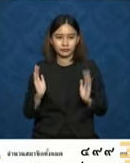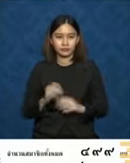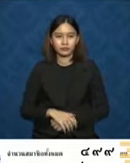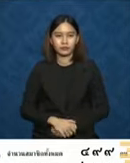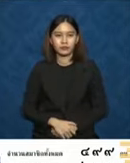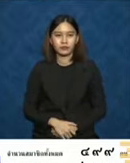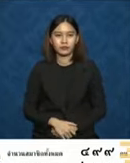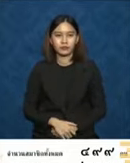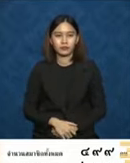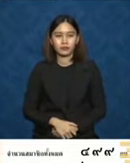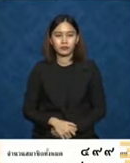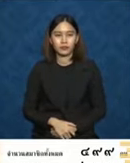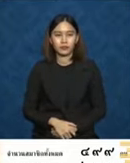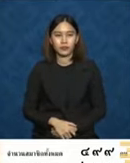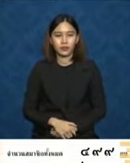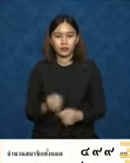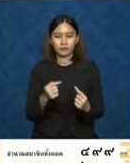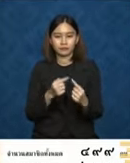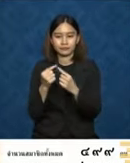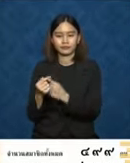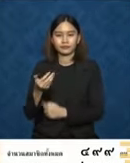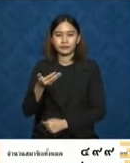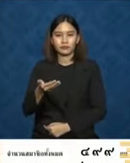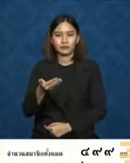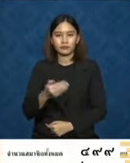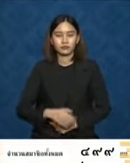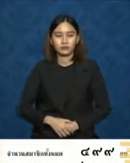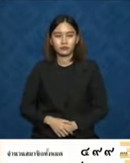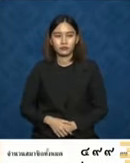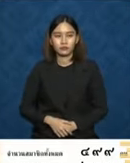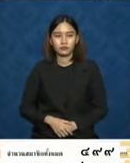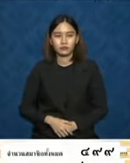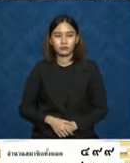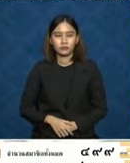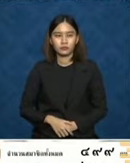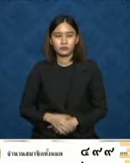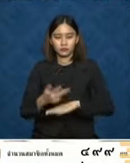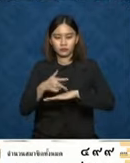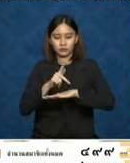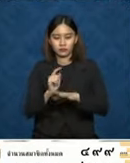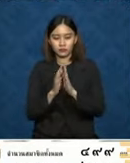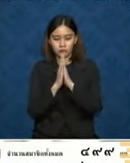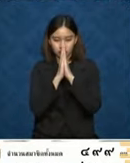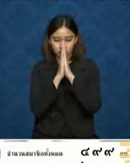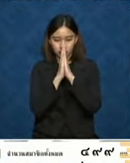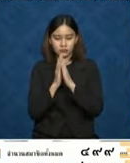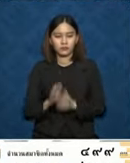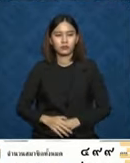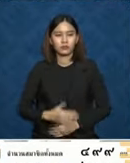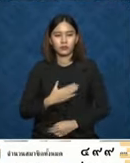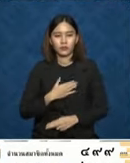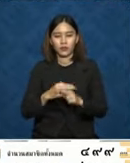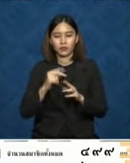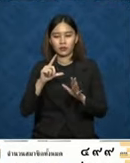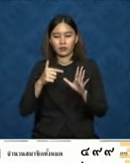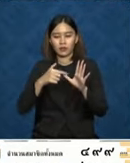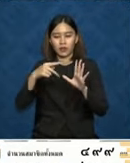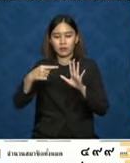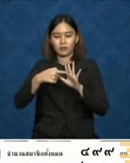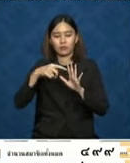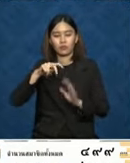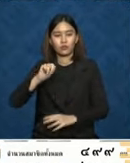ค่ะขอบคุณครับเชิญท่านลำพูนตันติวนิชชานนท์ครับเรียนท่านประธานสภาที่เคารพิชนางลำพูล